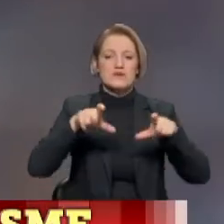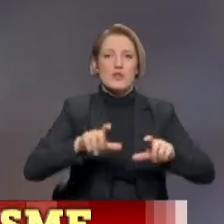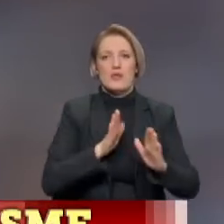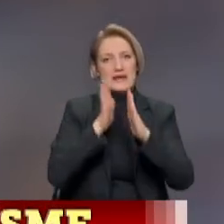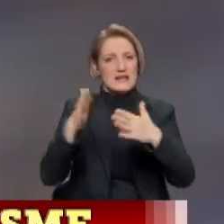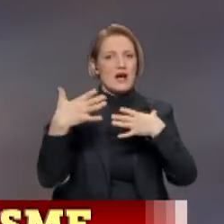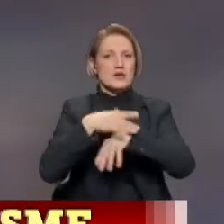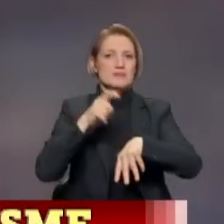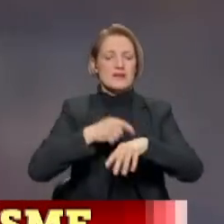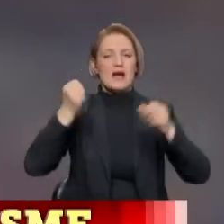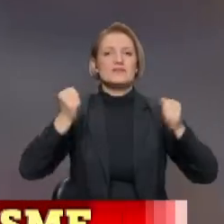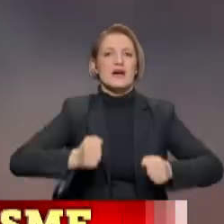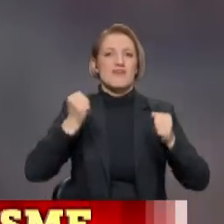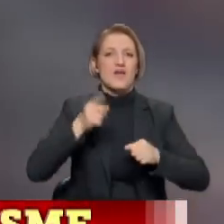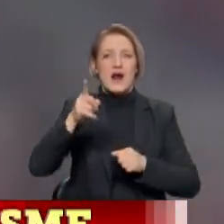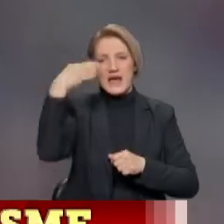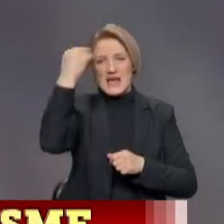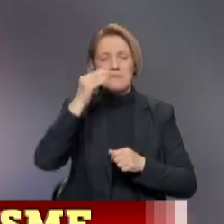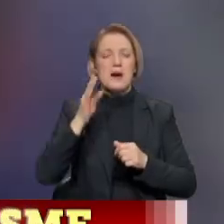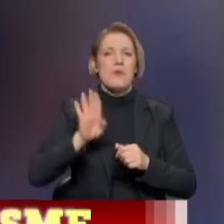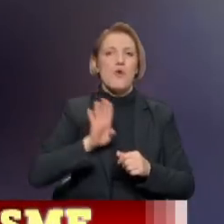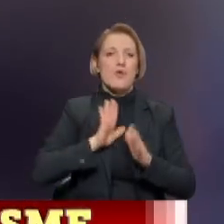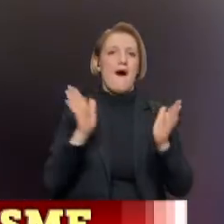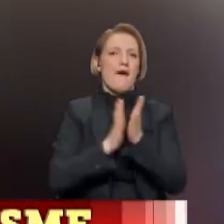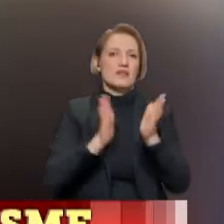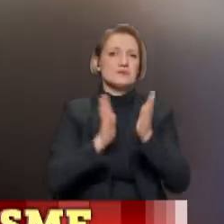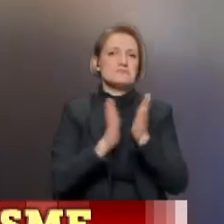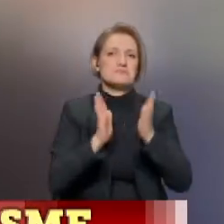saatlerinde. Taraftar İmamoğlu'na alkışlarla destek verdi.